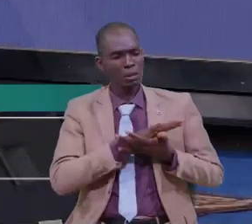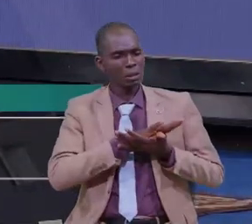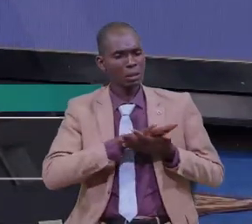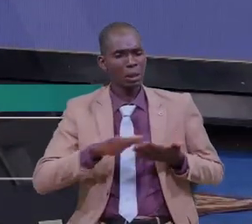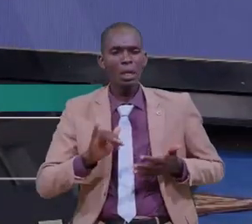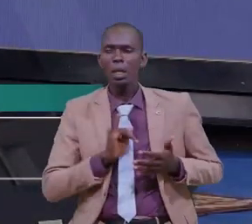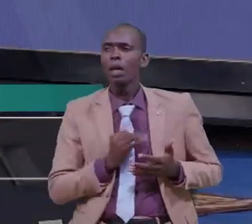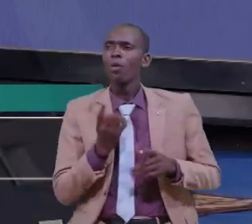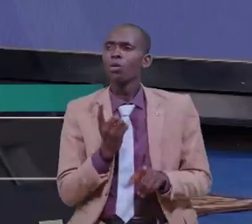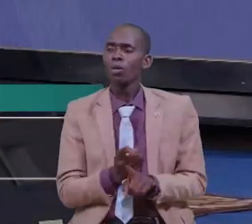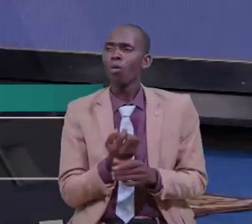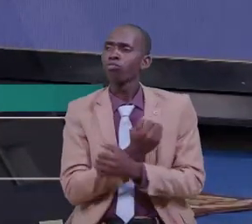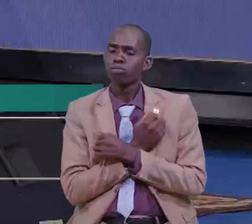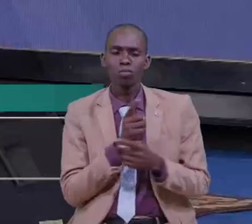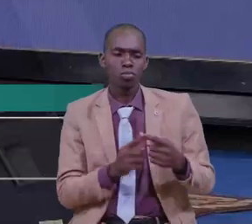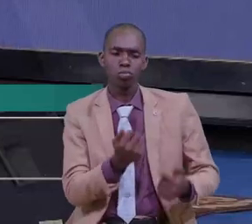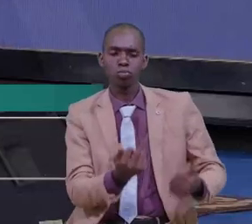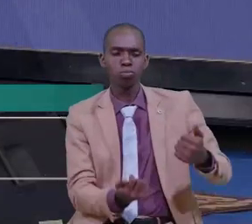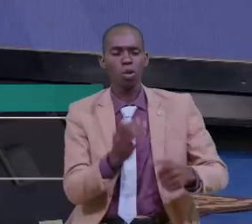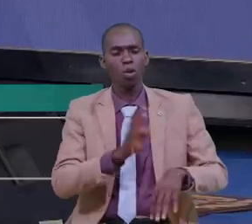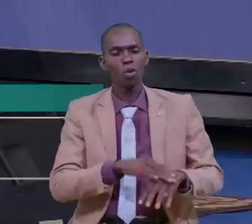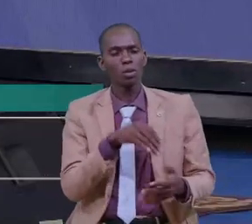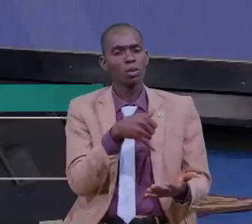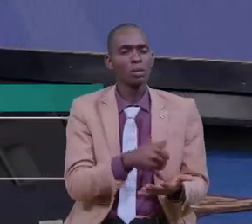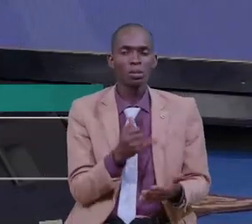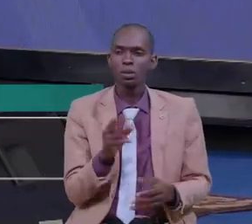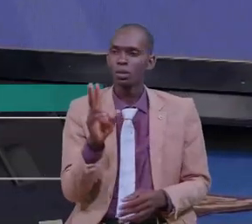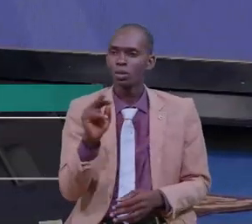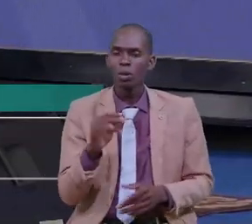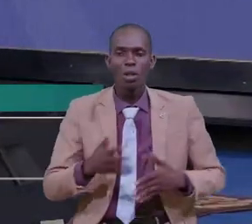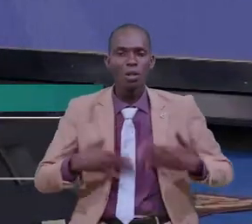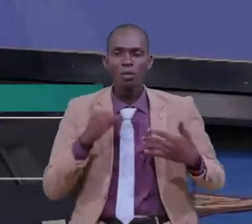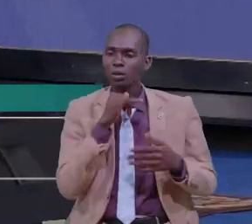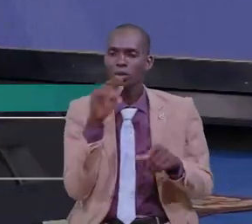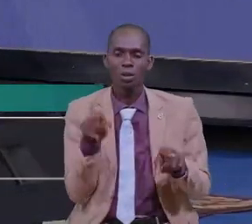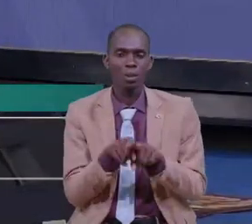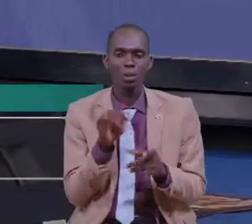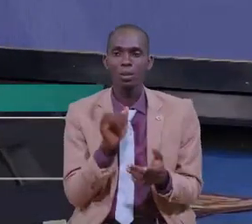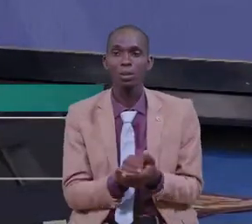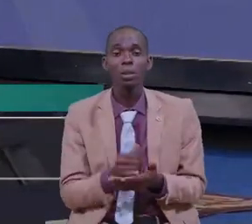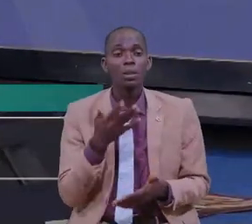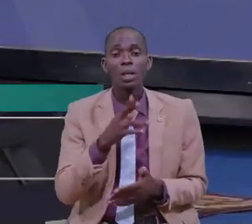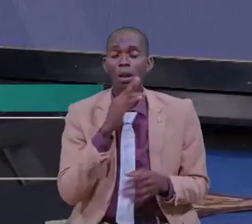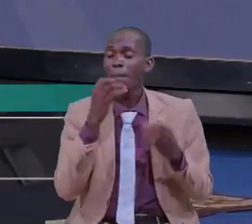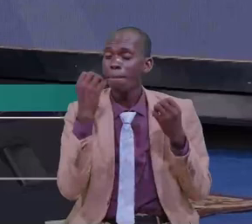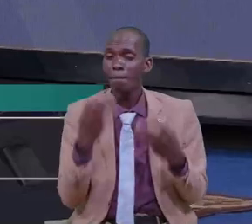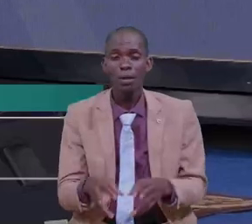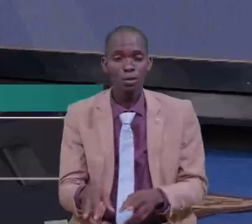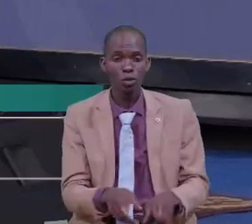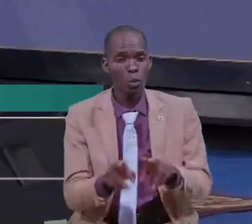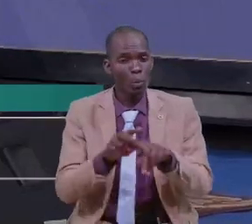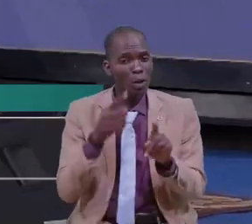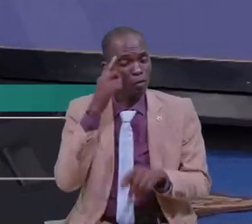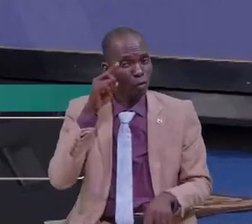jolie et je veux conduire dessus. Bon, la vie ne marche pas de cette manière. Il y a